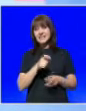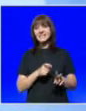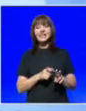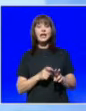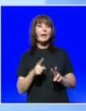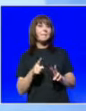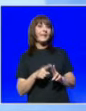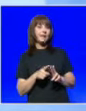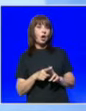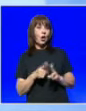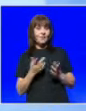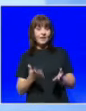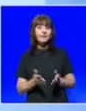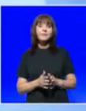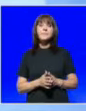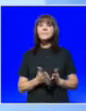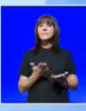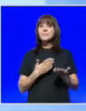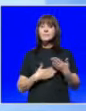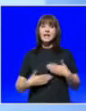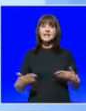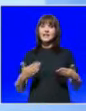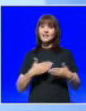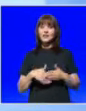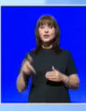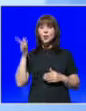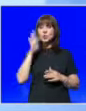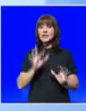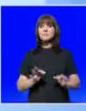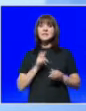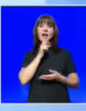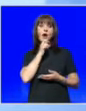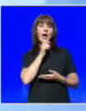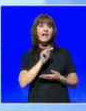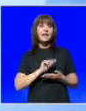Пенкова, евродепутат от БСП. Така завършваме днес, а утре очаквайте специално